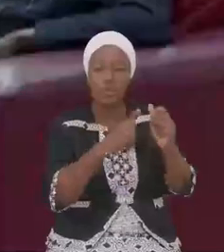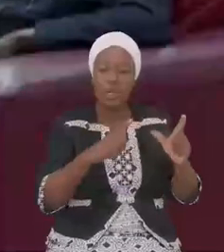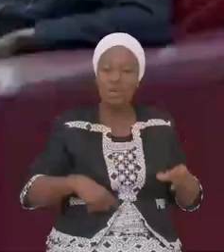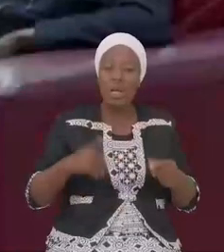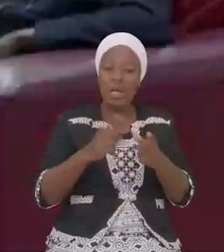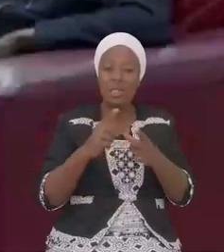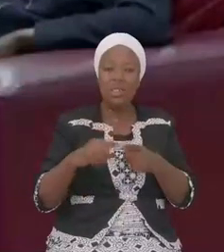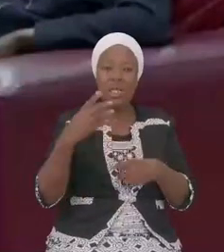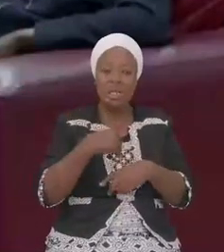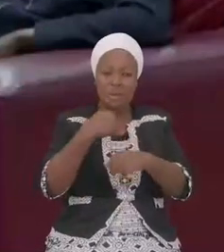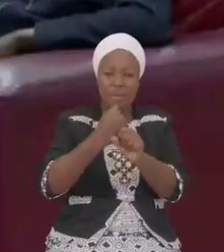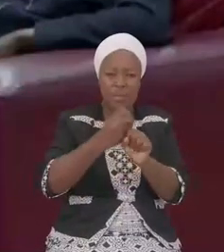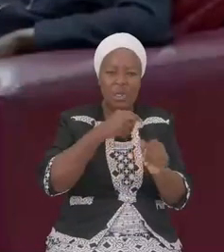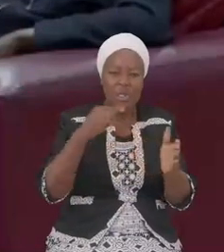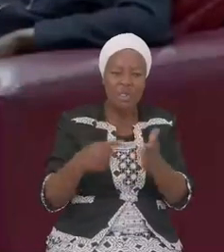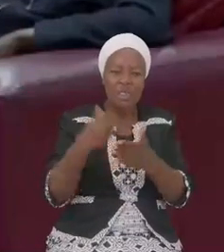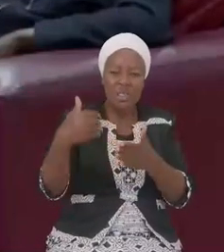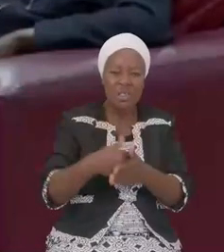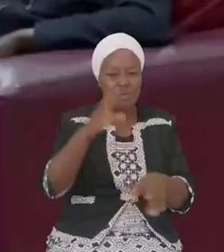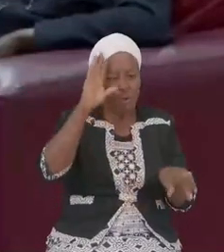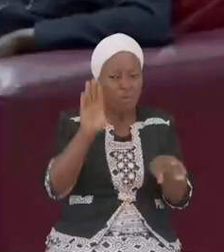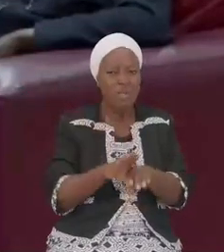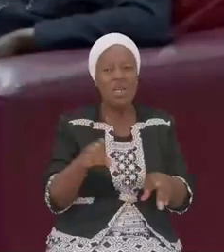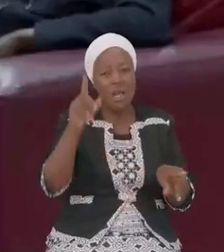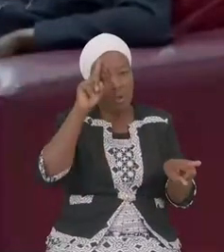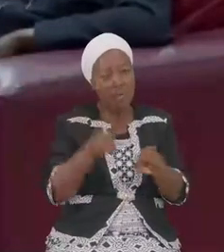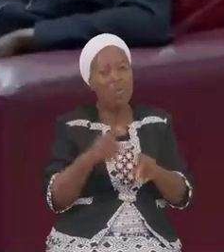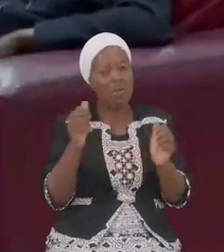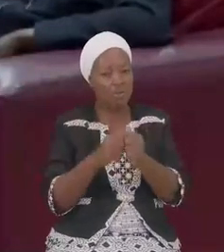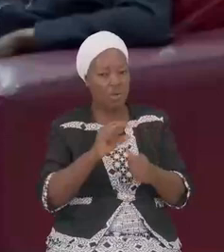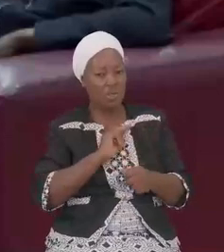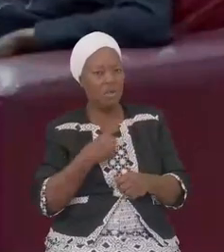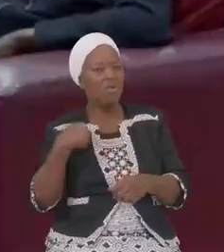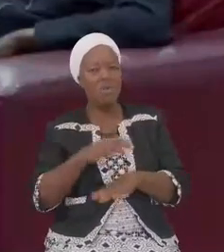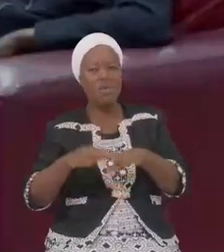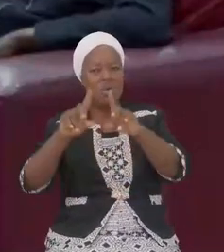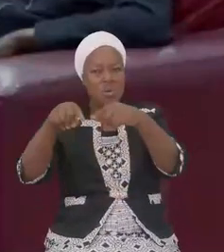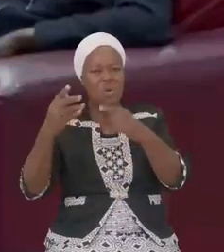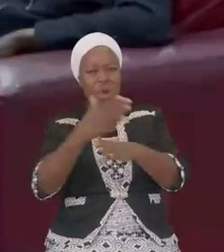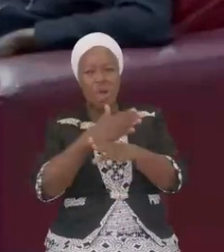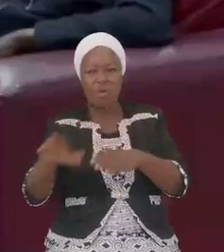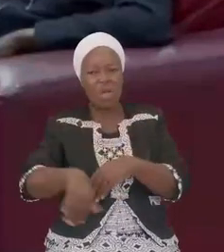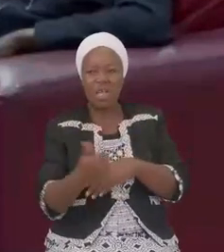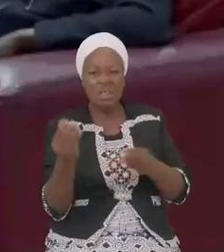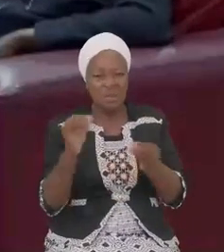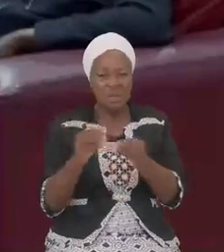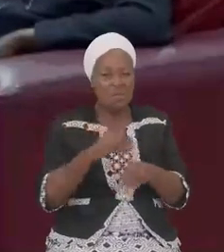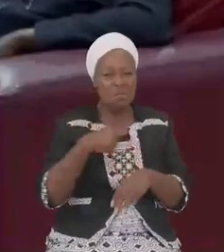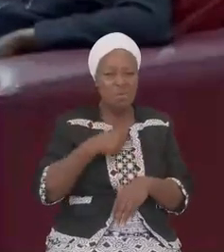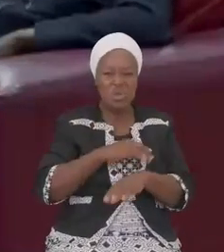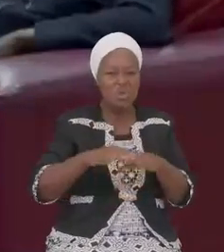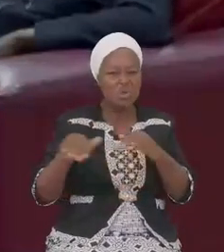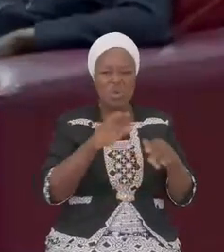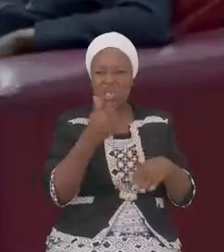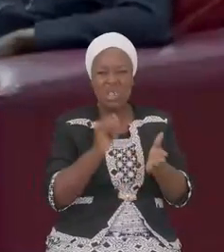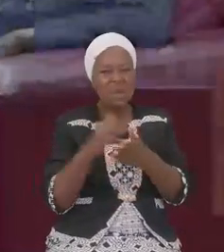nous venons en contact avec le Seigneur et que le Seigneur fait cette nouvelle alliance avec nous, on ne quitte plus le Seigneur, on ne fait plus